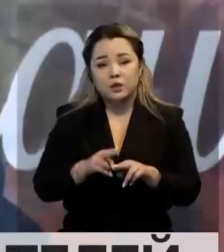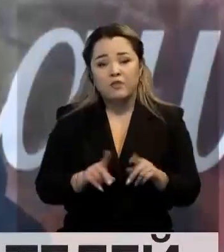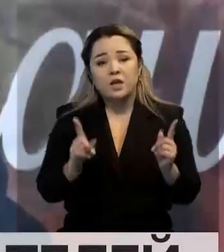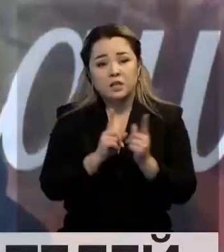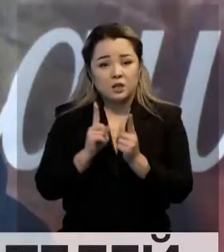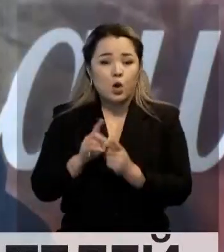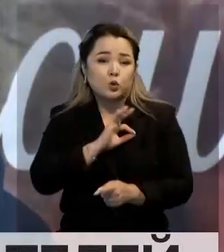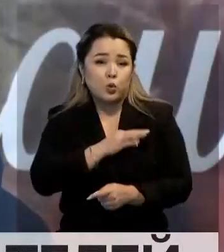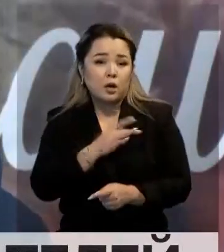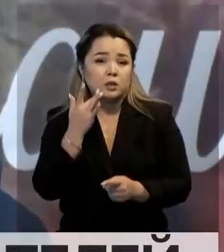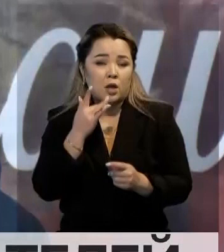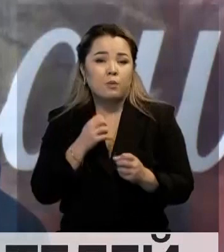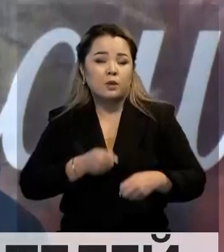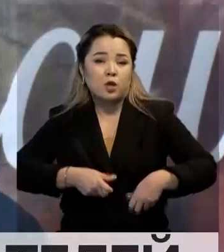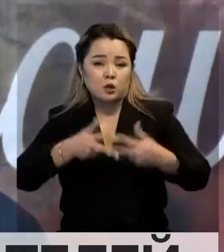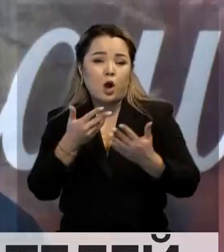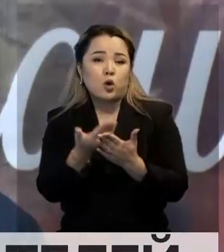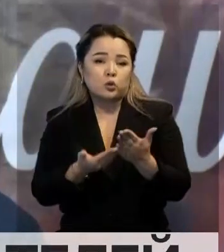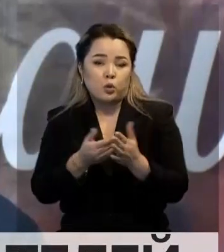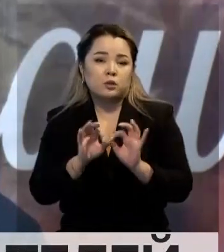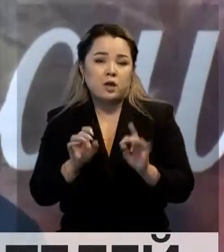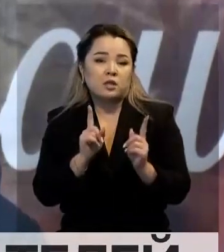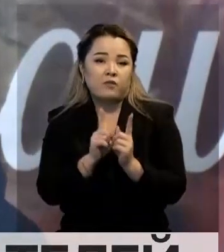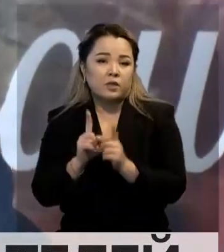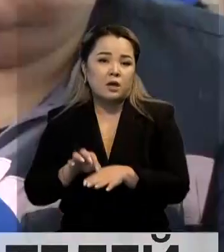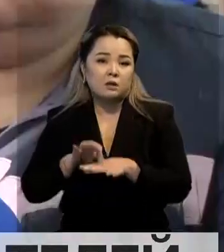встреч, юристы проводят онлайн-консультации.